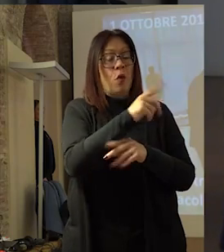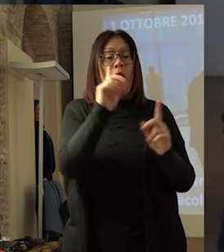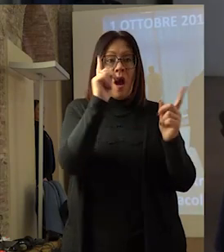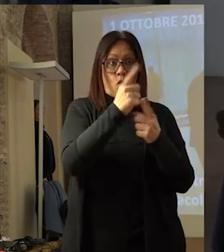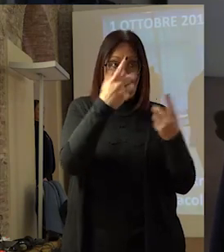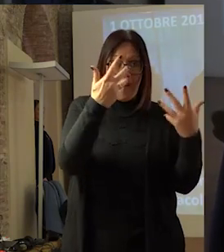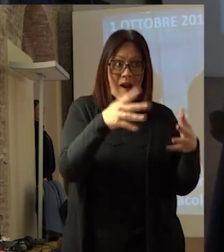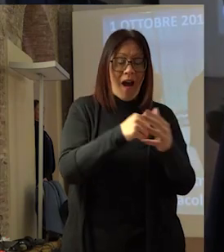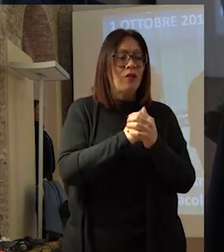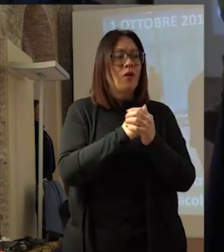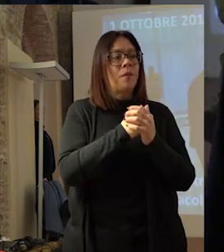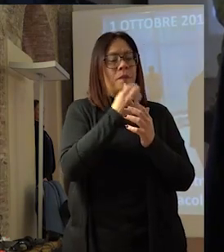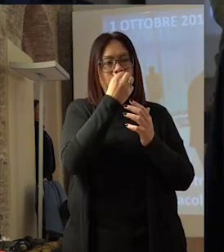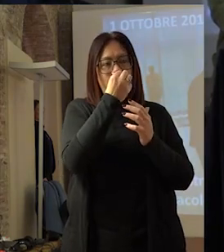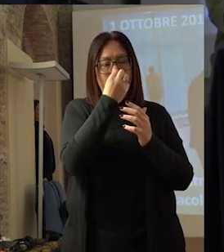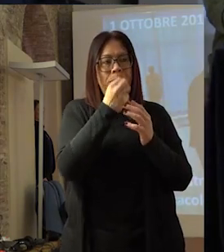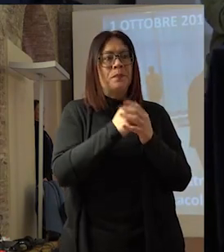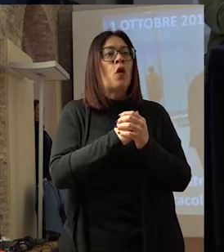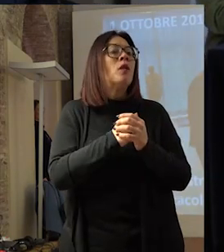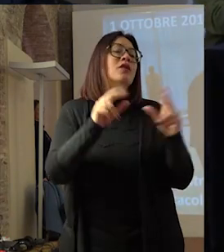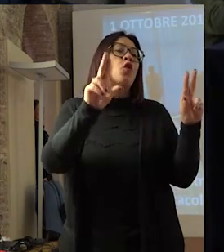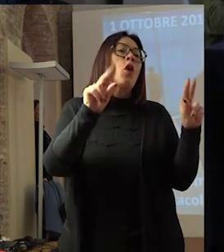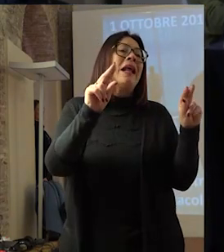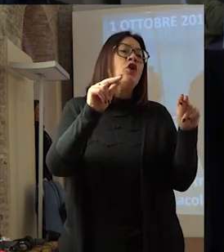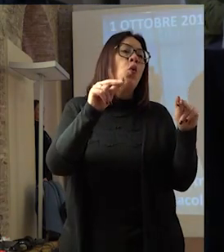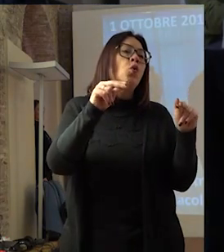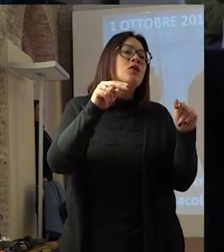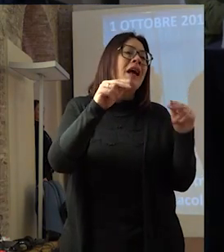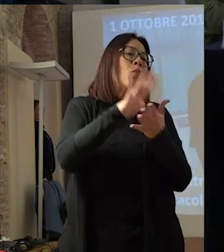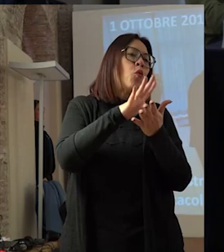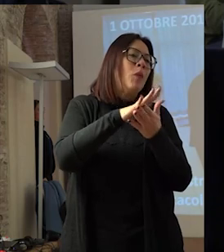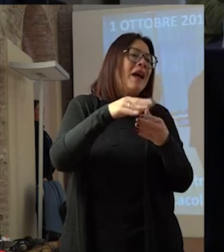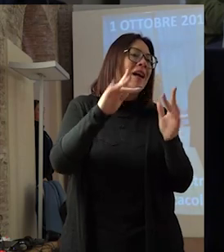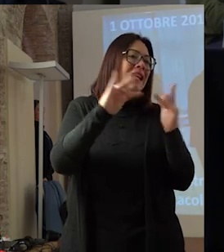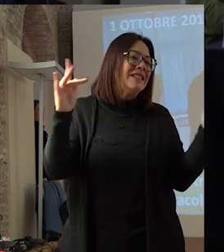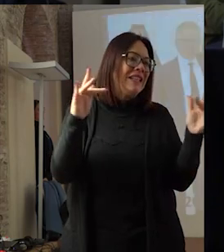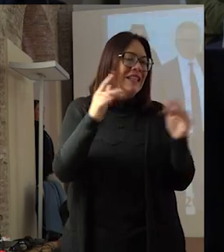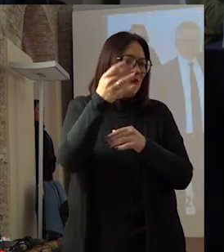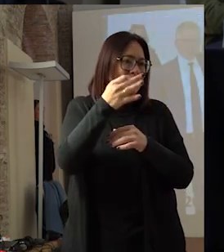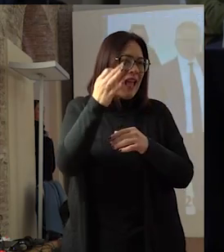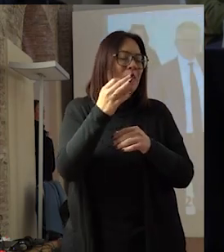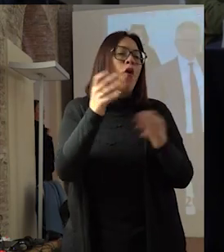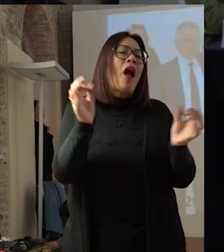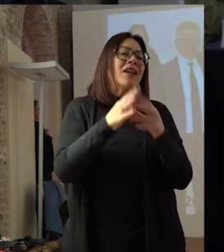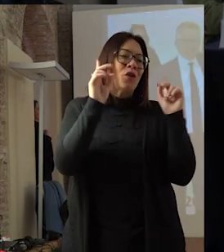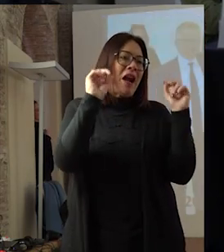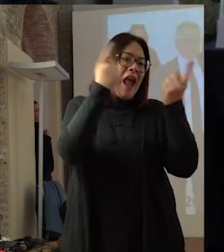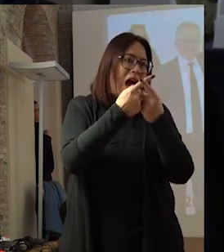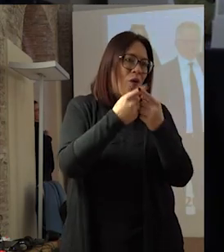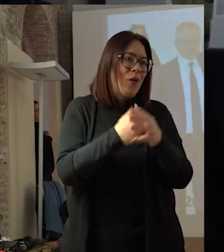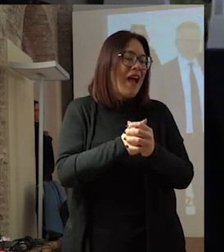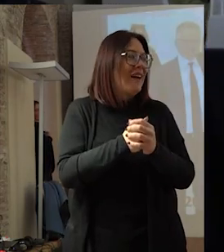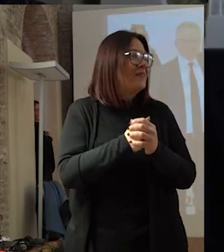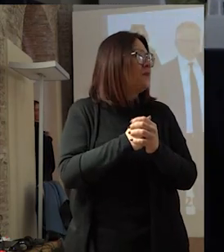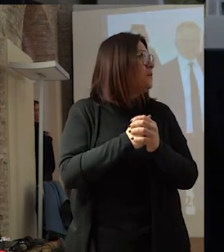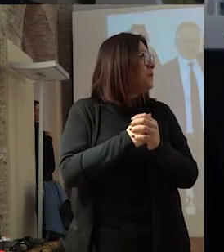senza entrarci dentro per far vedere la commissione, la professoressa Lischi, e ancora vedete